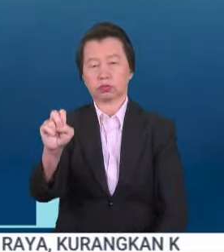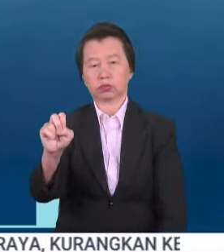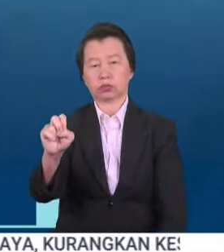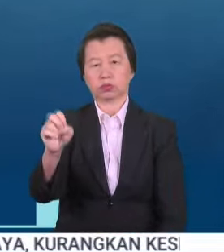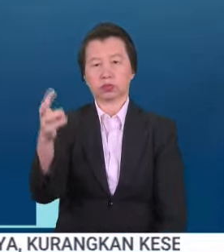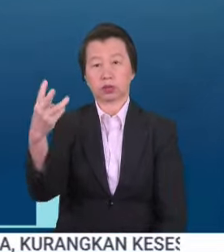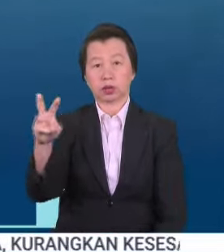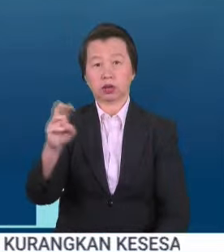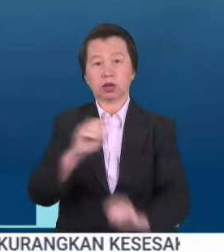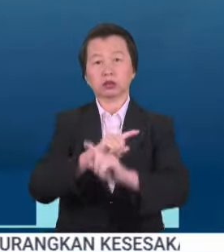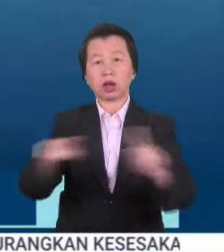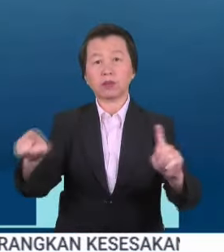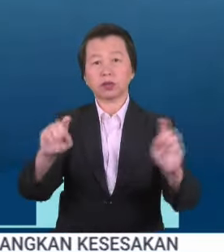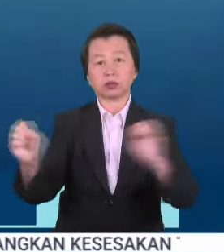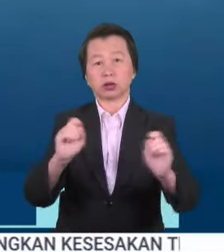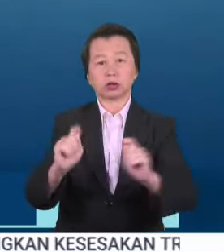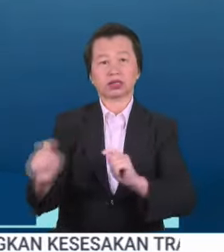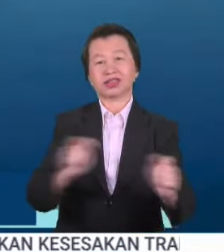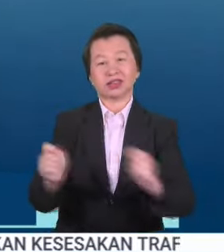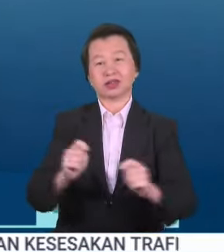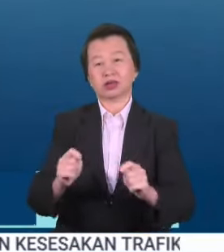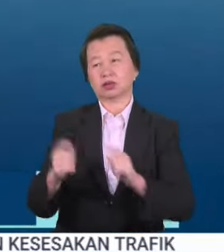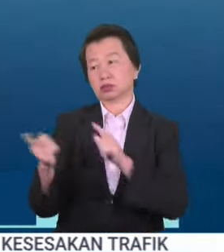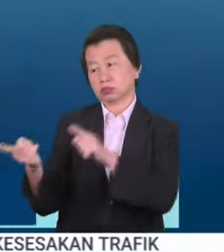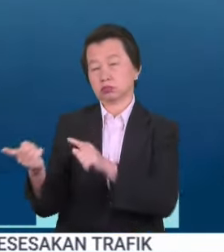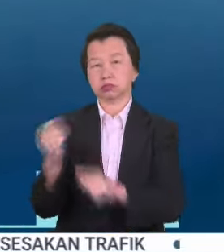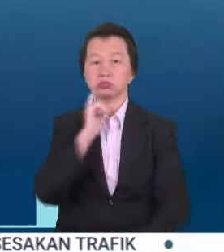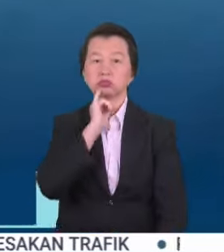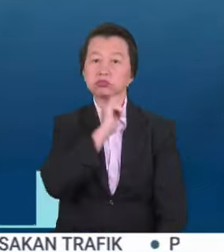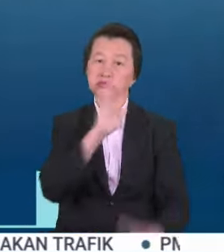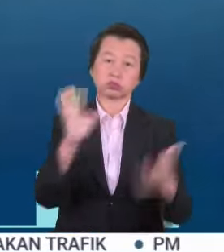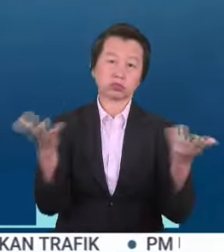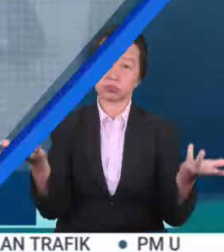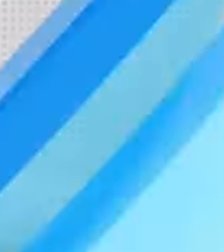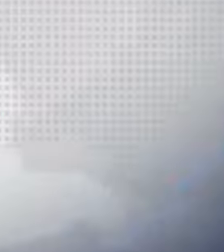2016, masih tiada sebarang tindakan dikenakan terhadap Israel.